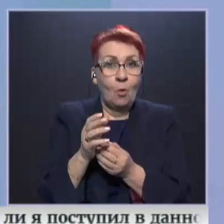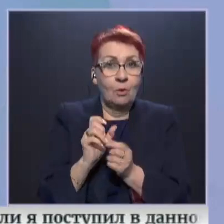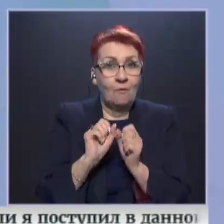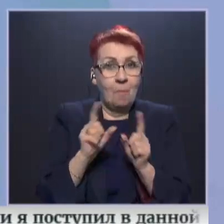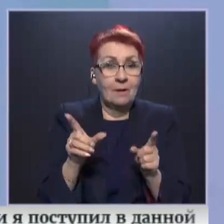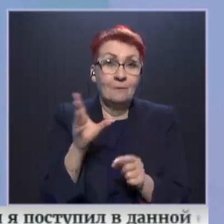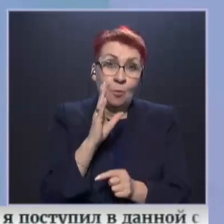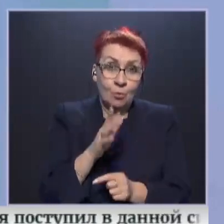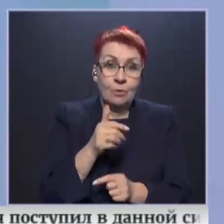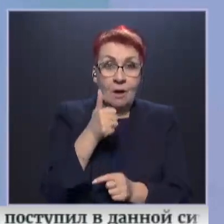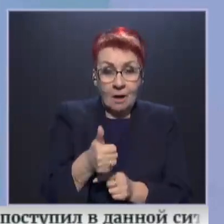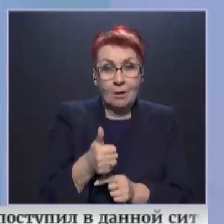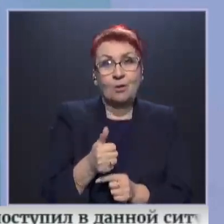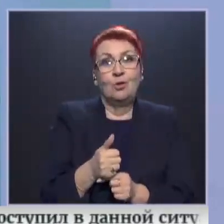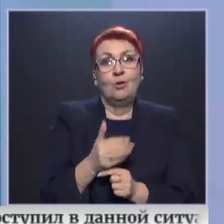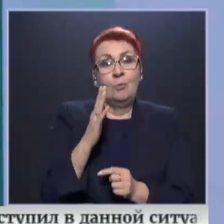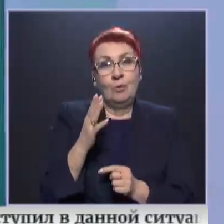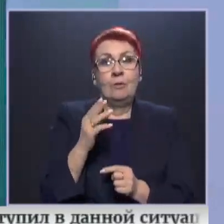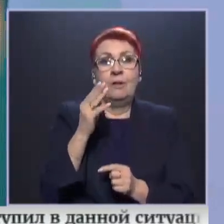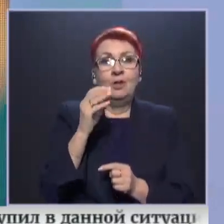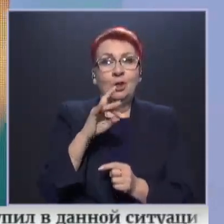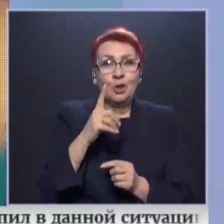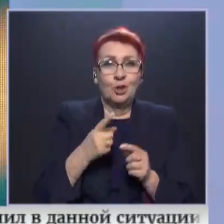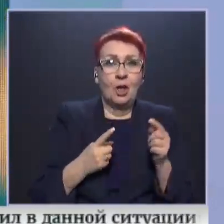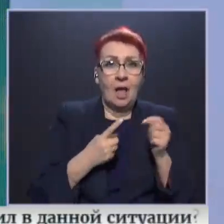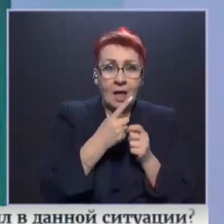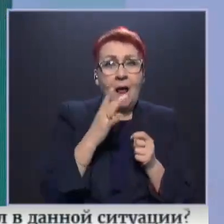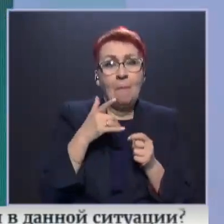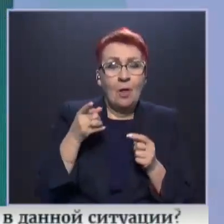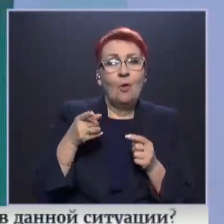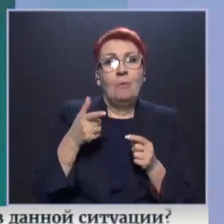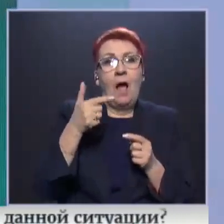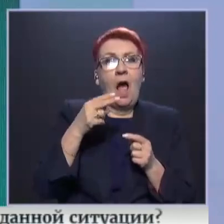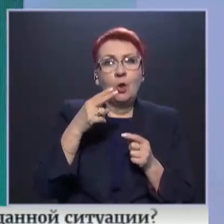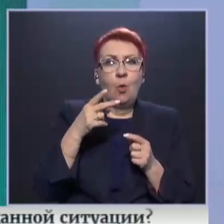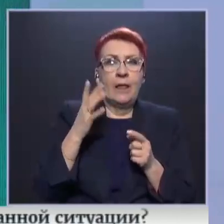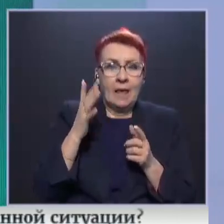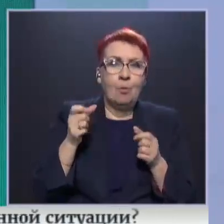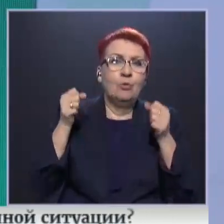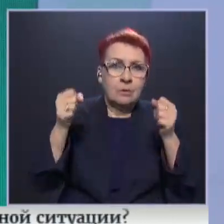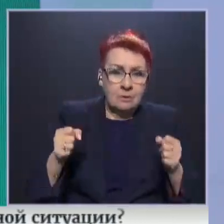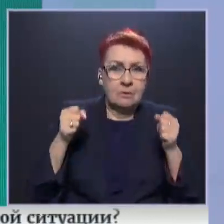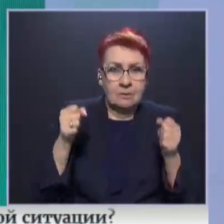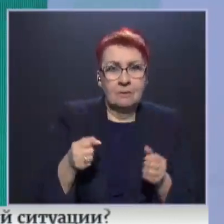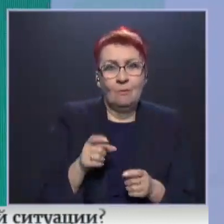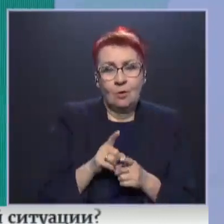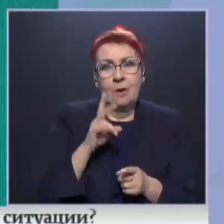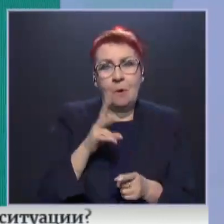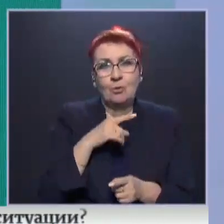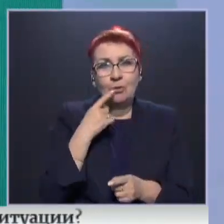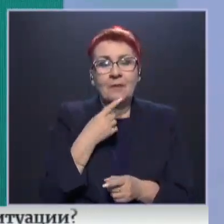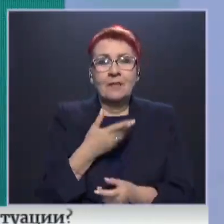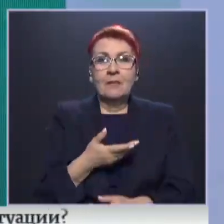потому что все будет хорошо. Операции, штырь поставят, и потом на ходунках расходимся. Таковы обычаи,